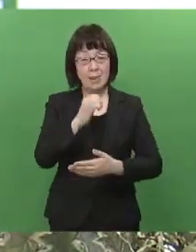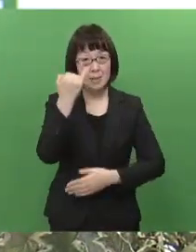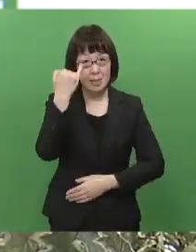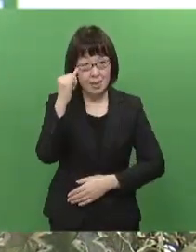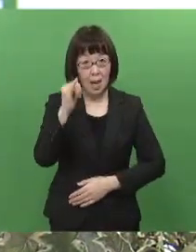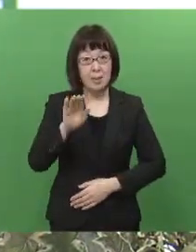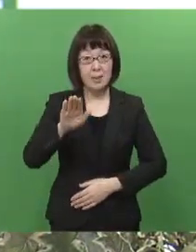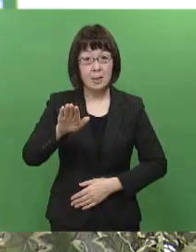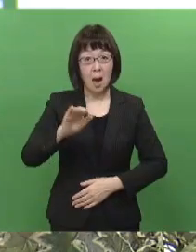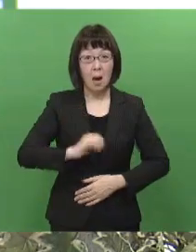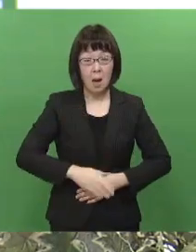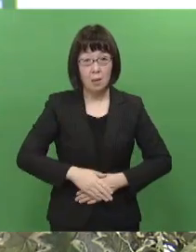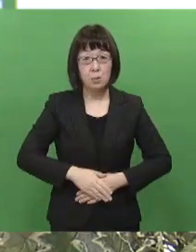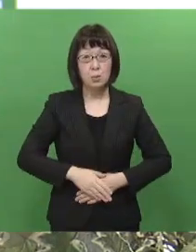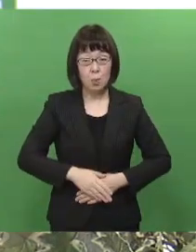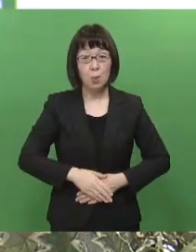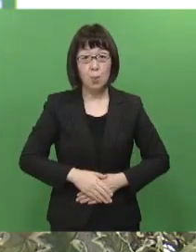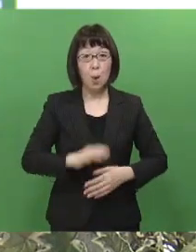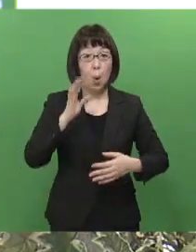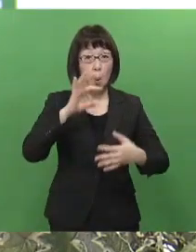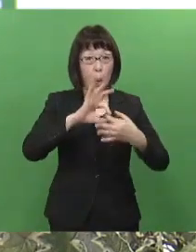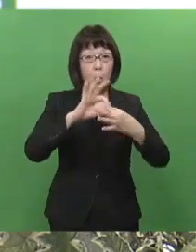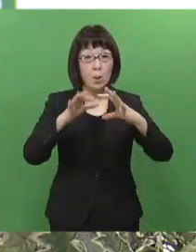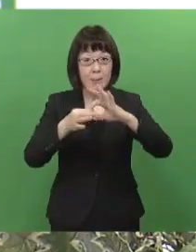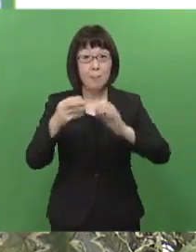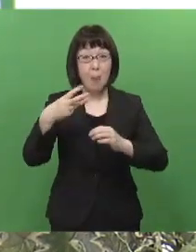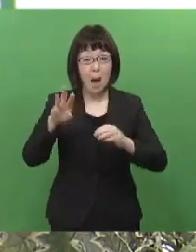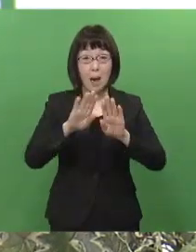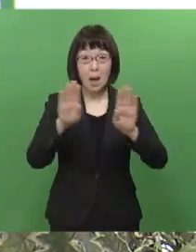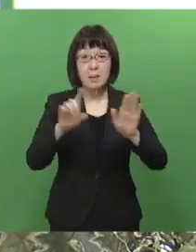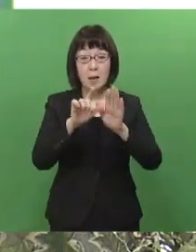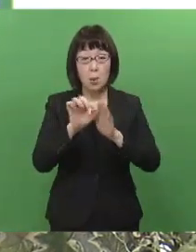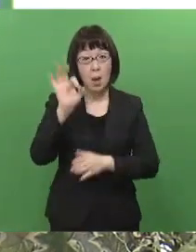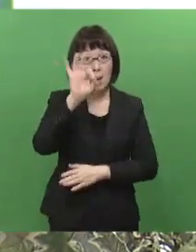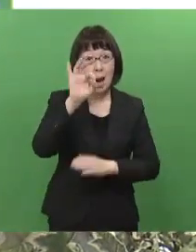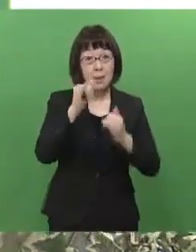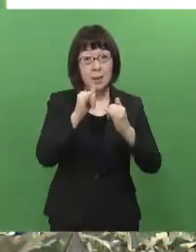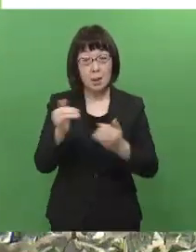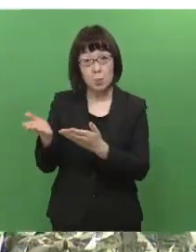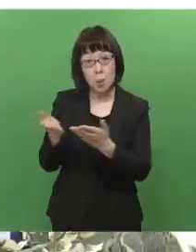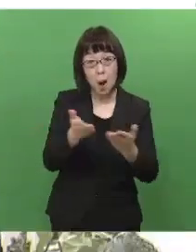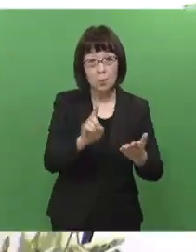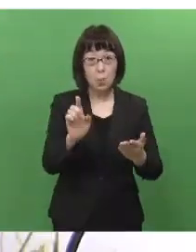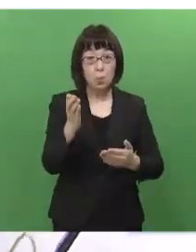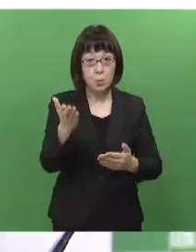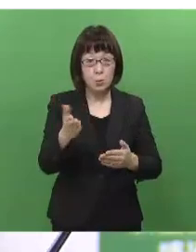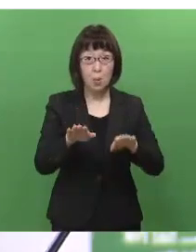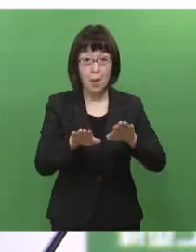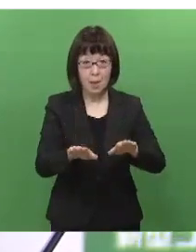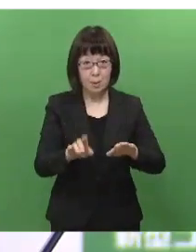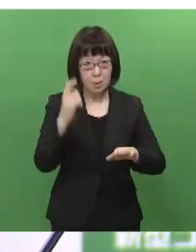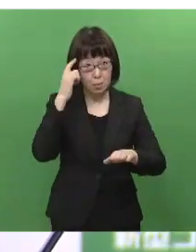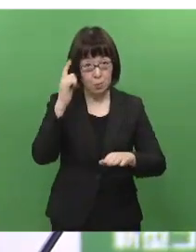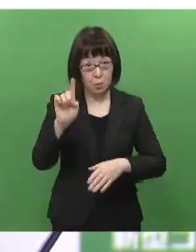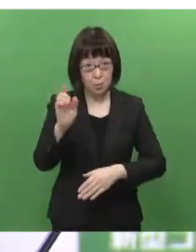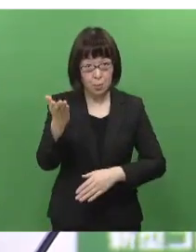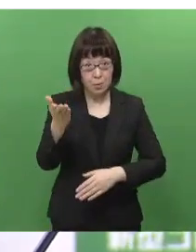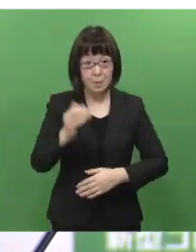開催にあたっては観客をどうするのかとかですね、現時点での知事のお考えあれば教えてください。 これ